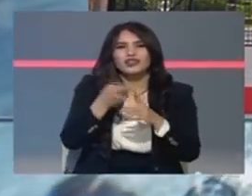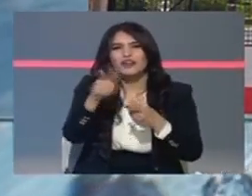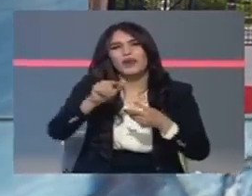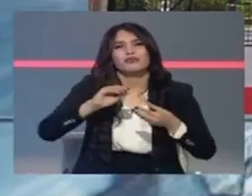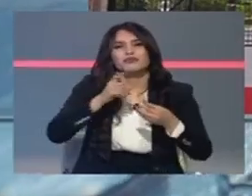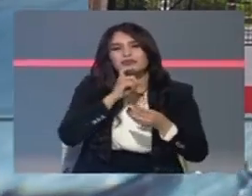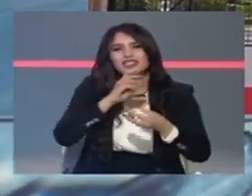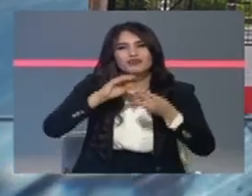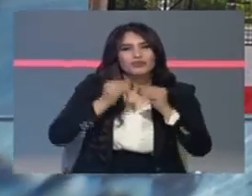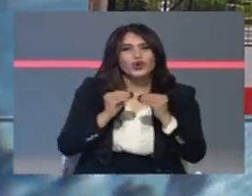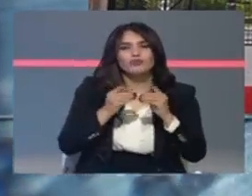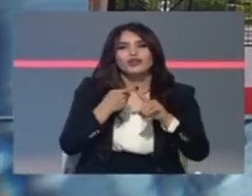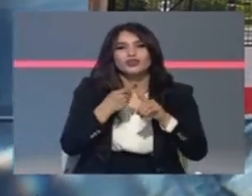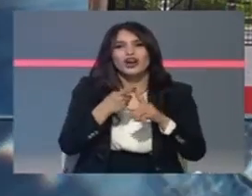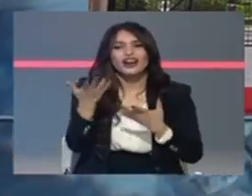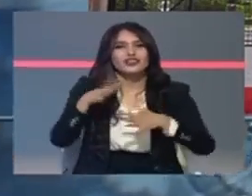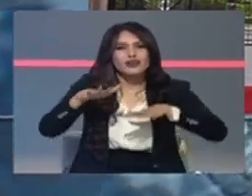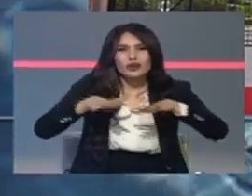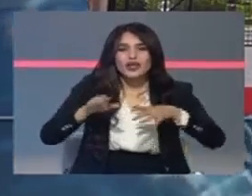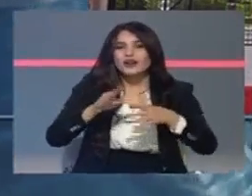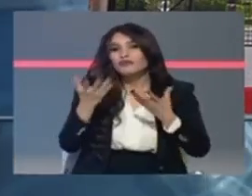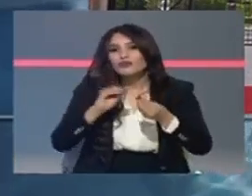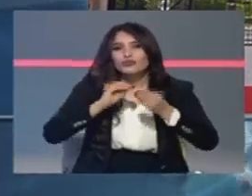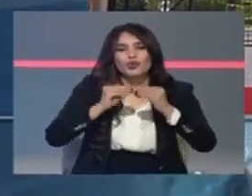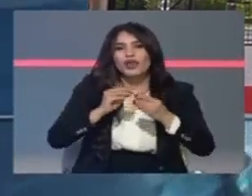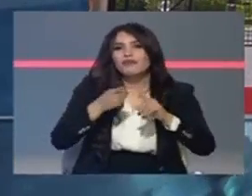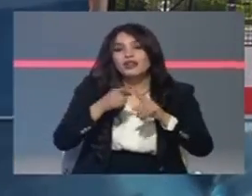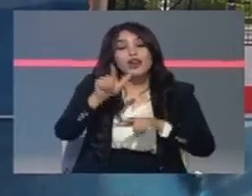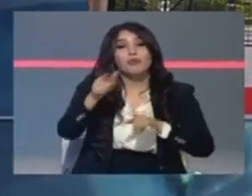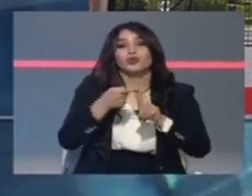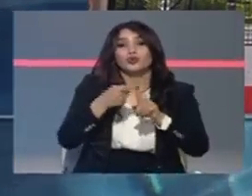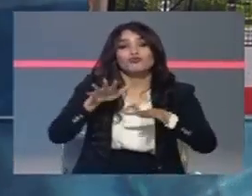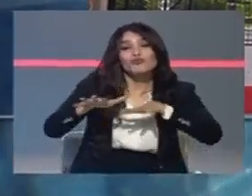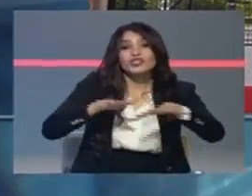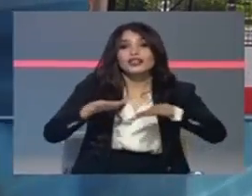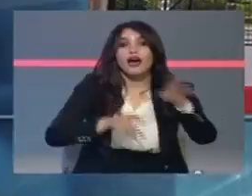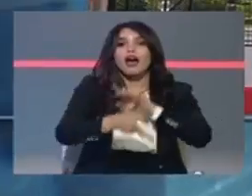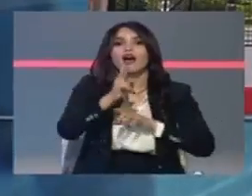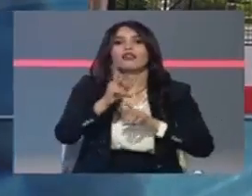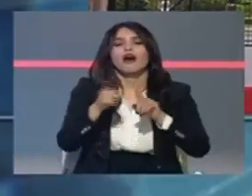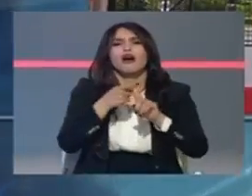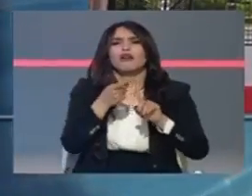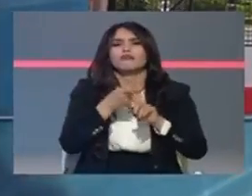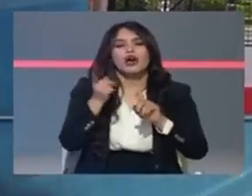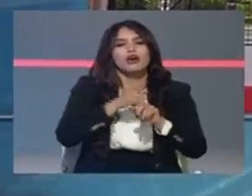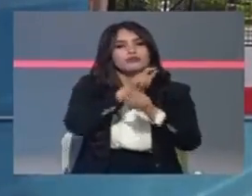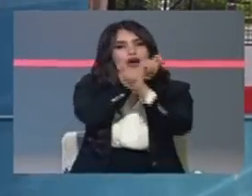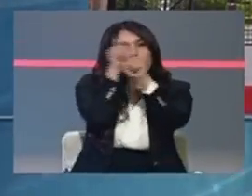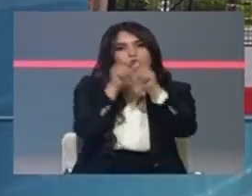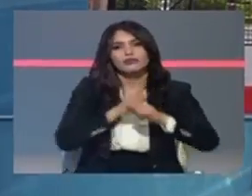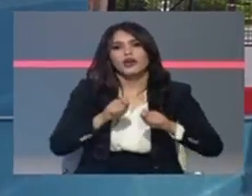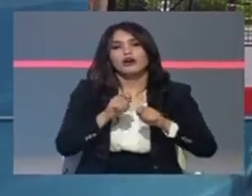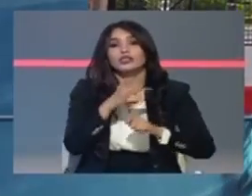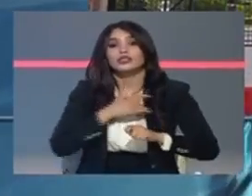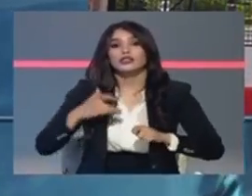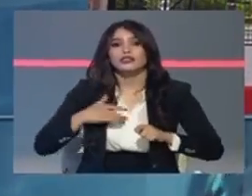المسألة لأنه المسألة تتطلب برشا لوجيستيك، طلب إجراءات، وخاصة الالتزام بالإجراءات الصحية